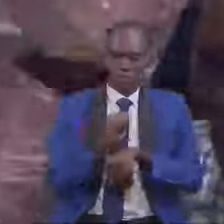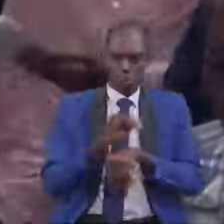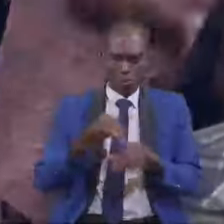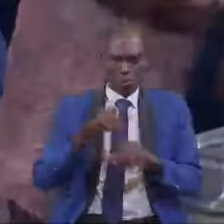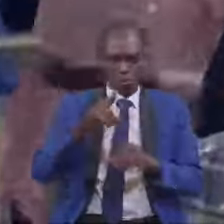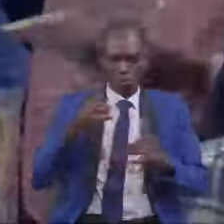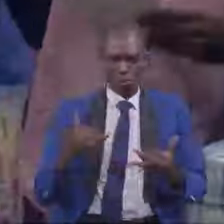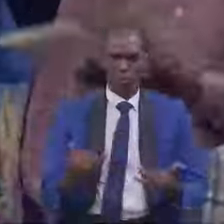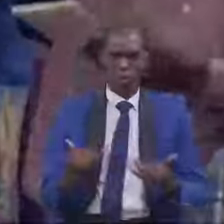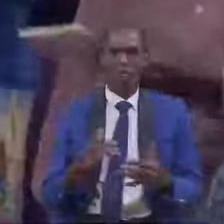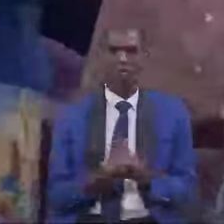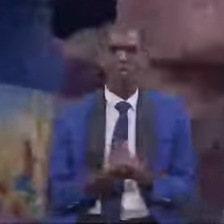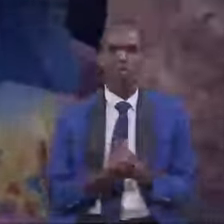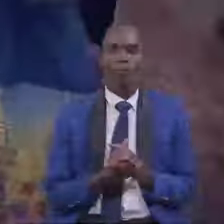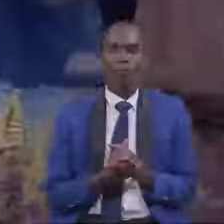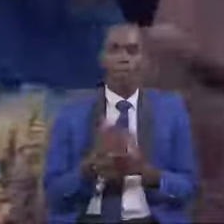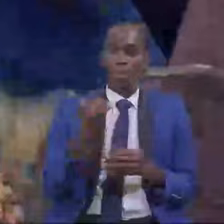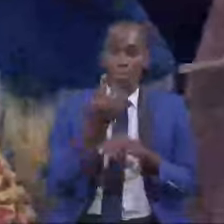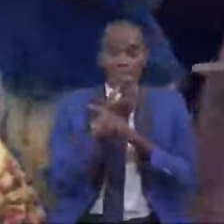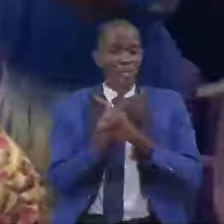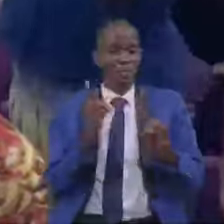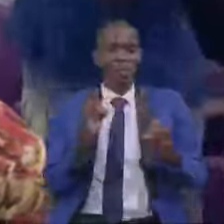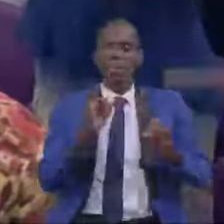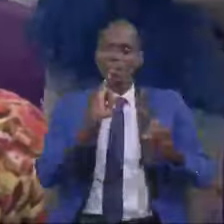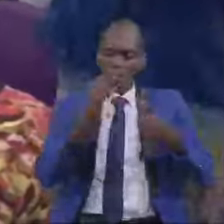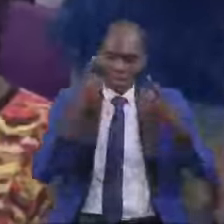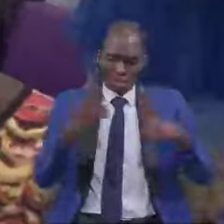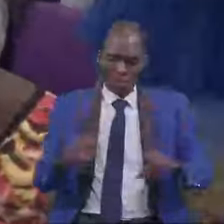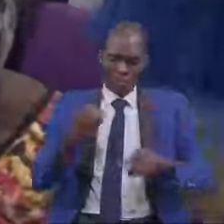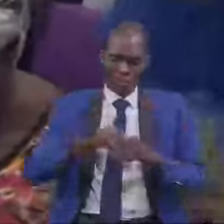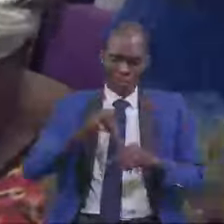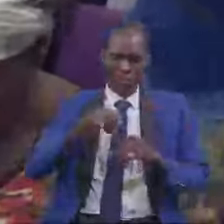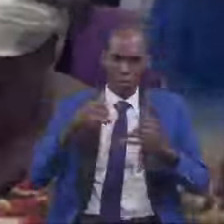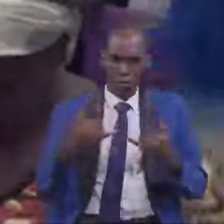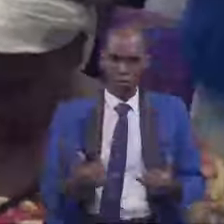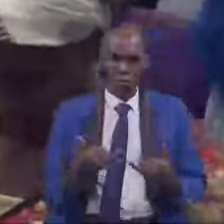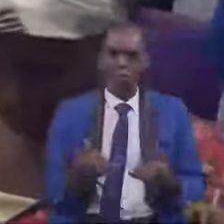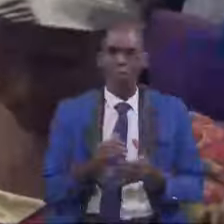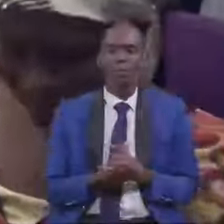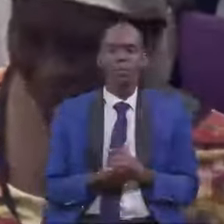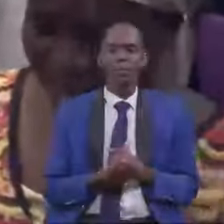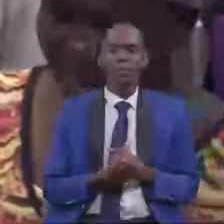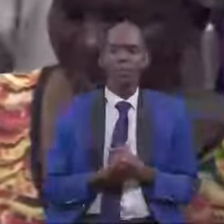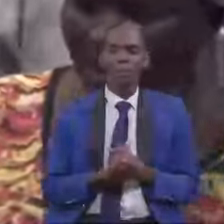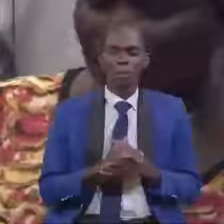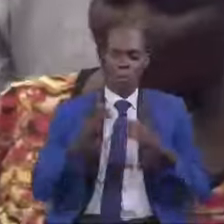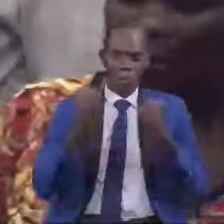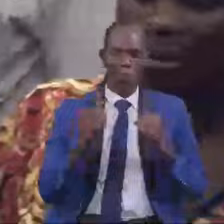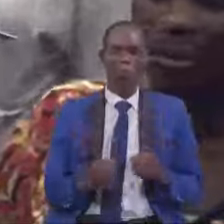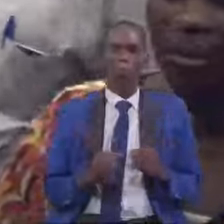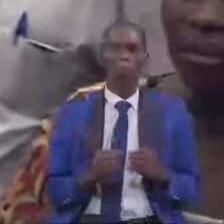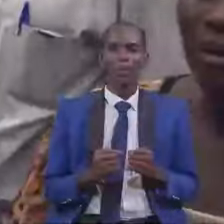La délivrance est déjà exécutée dans votre vie. La puissance, la